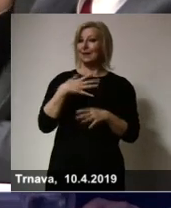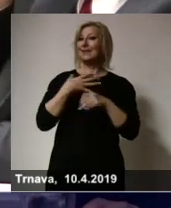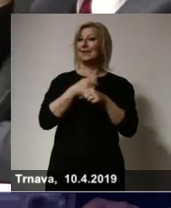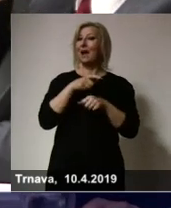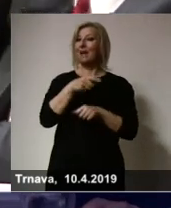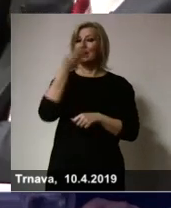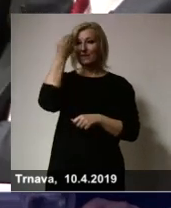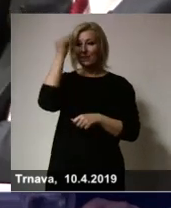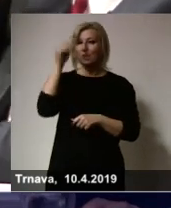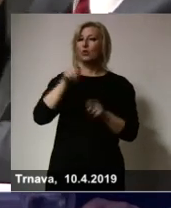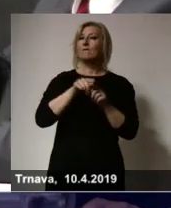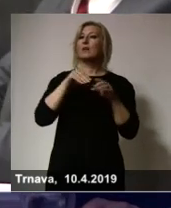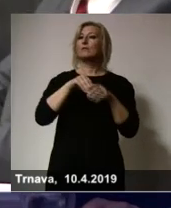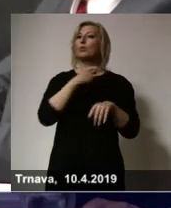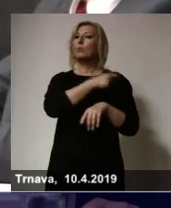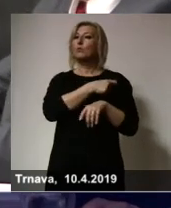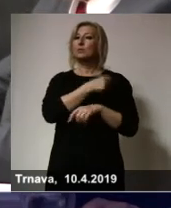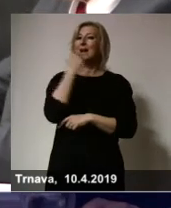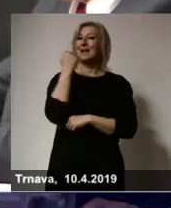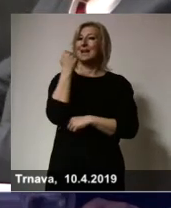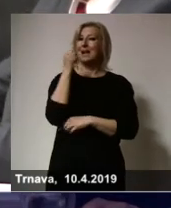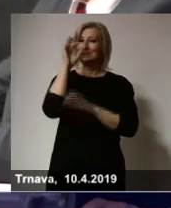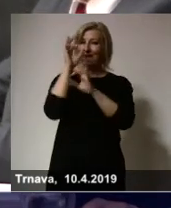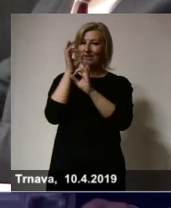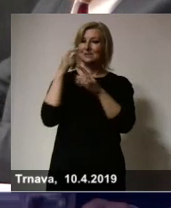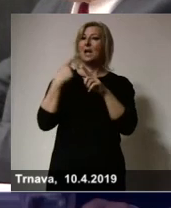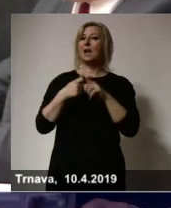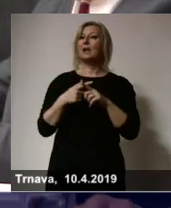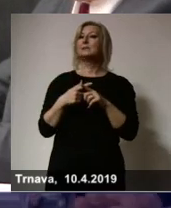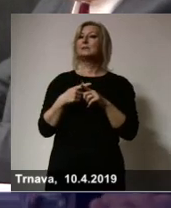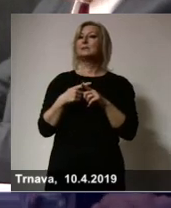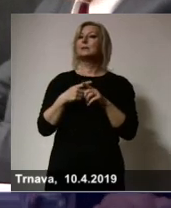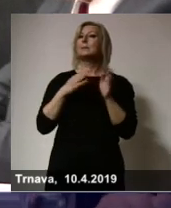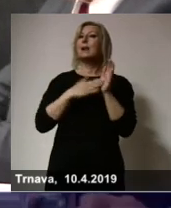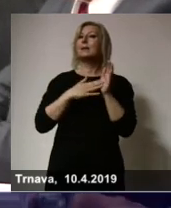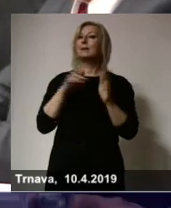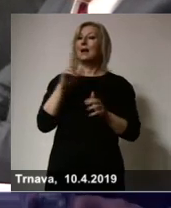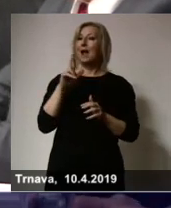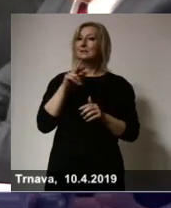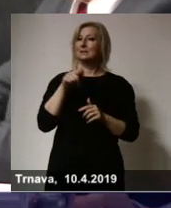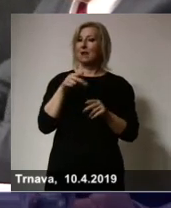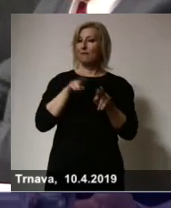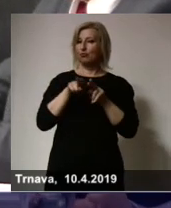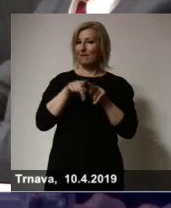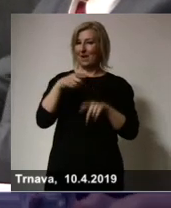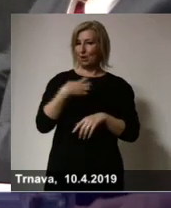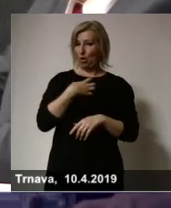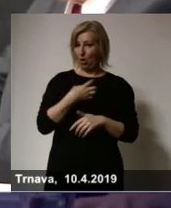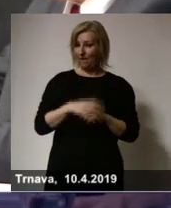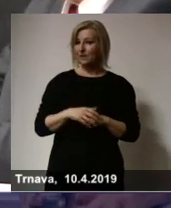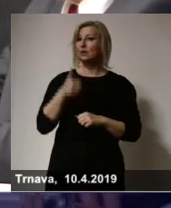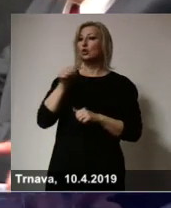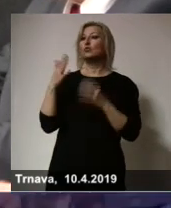návrh na vymenovanie do funkcie riaditeľa hviezdárne a planetária Milana Rastislava Štefánika v Lohovci, materiál